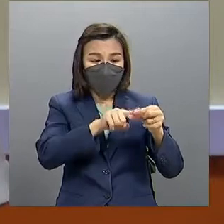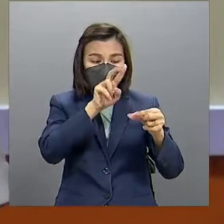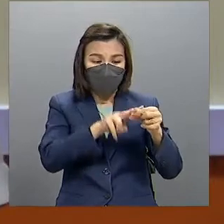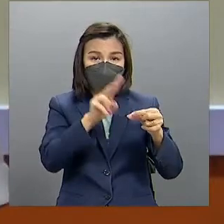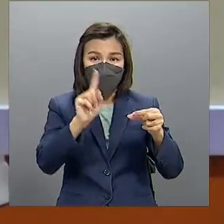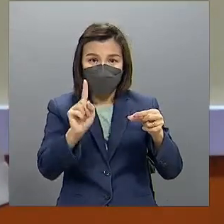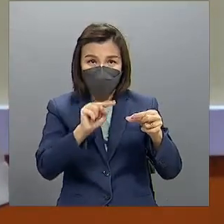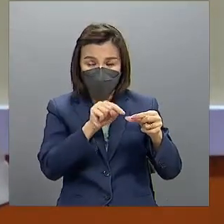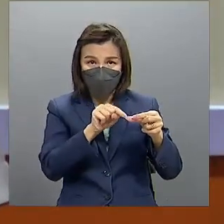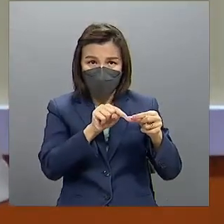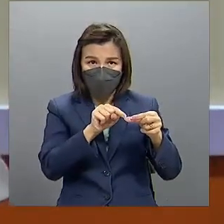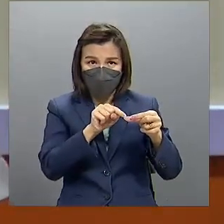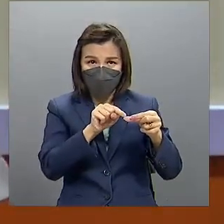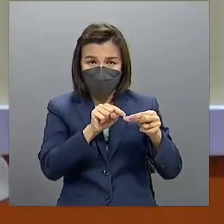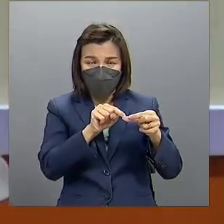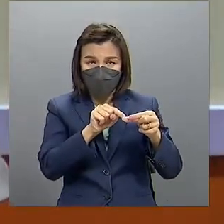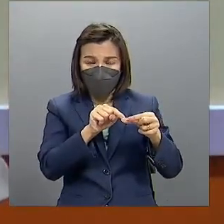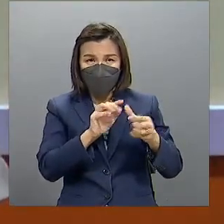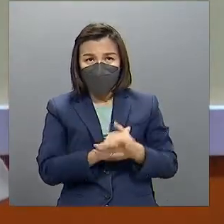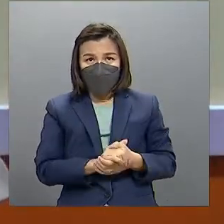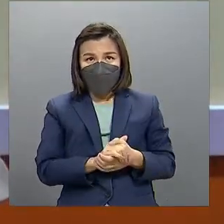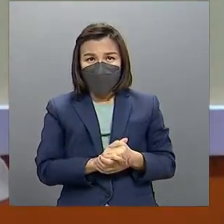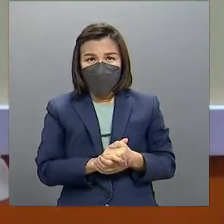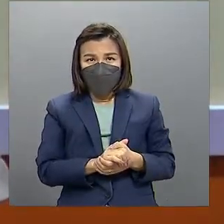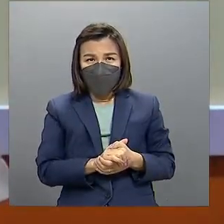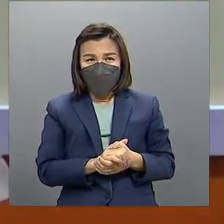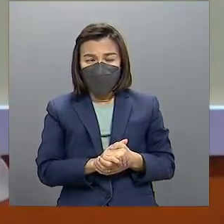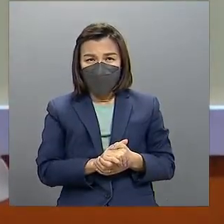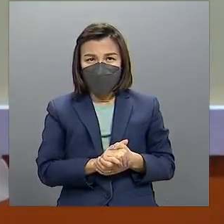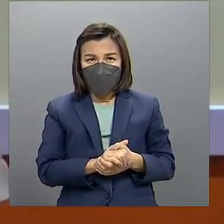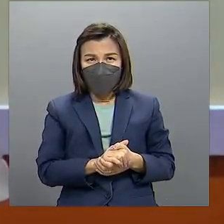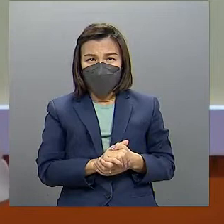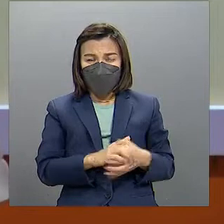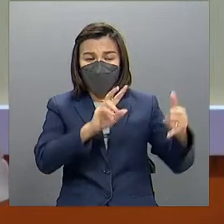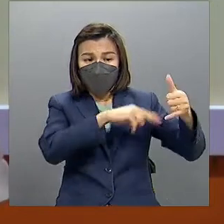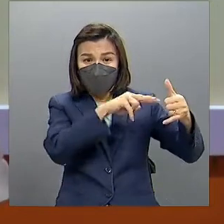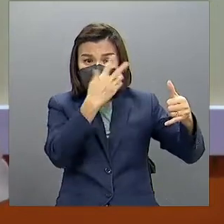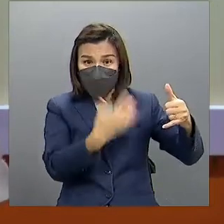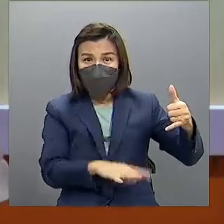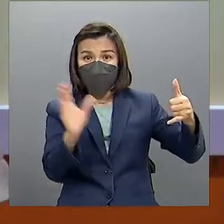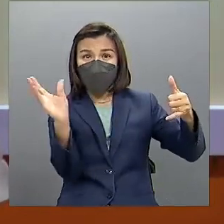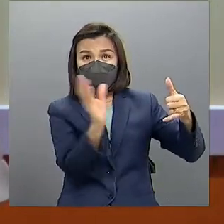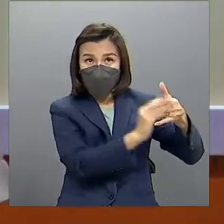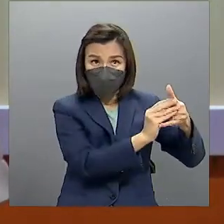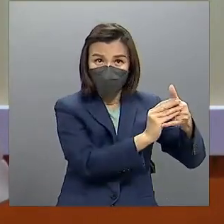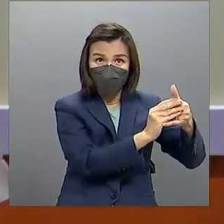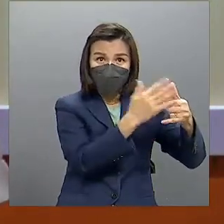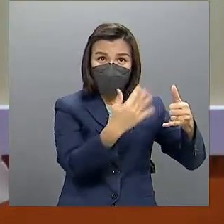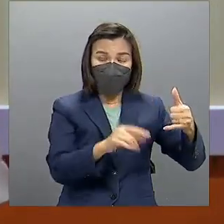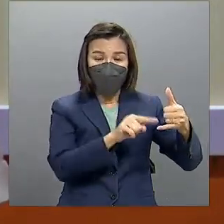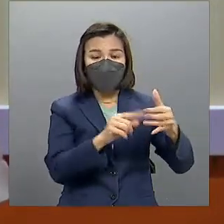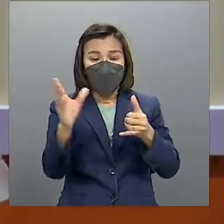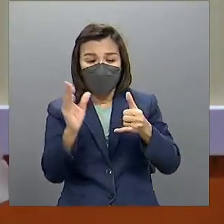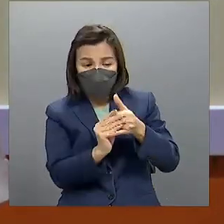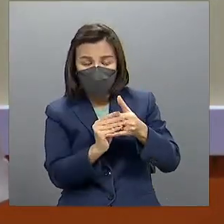คนที่มีการโดยเทสมาตรฐานบอกว่าติดเชื้อแต่เทสนี้บอกว่าไม่ติดเชื้อน